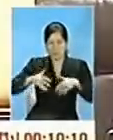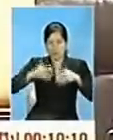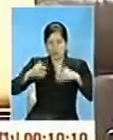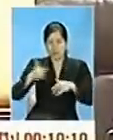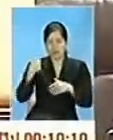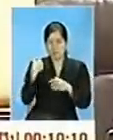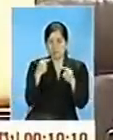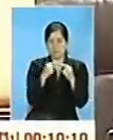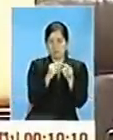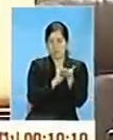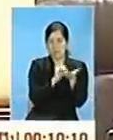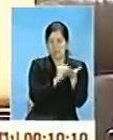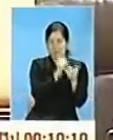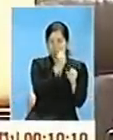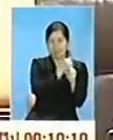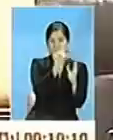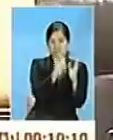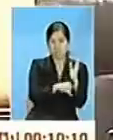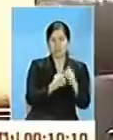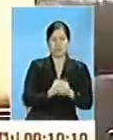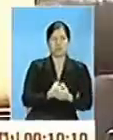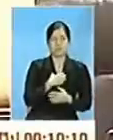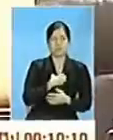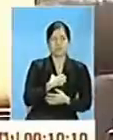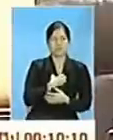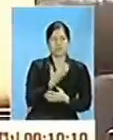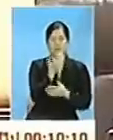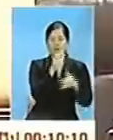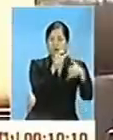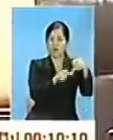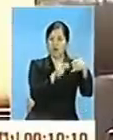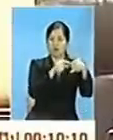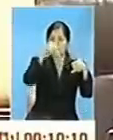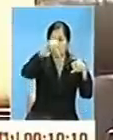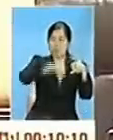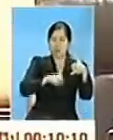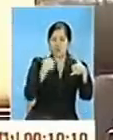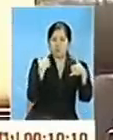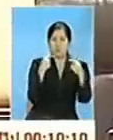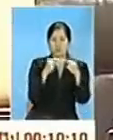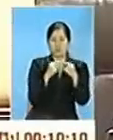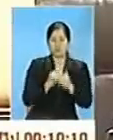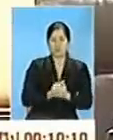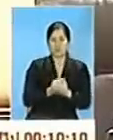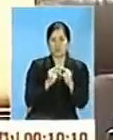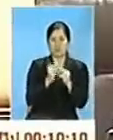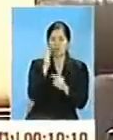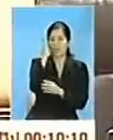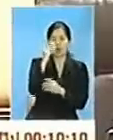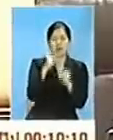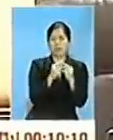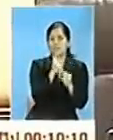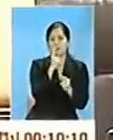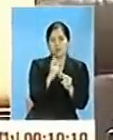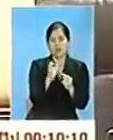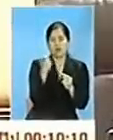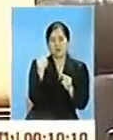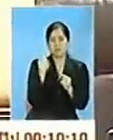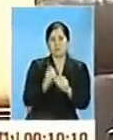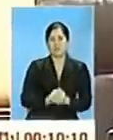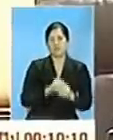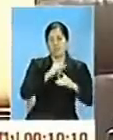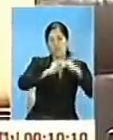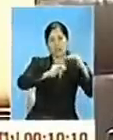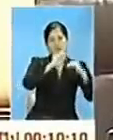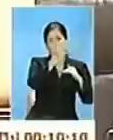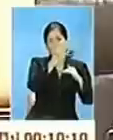เองขอให้หายนะ7ชั่วโคตรอย่าได้ผุดได้เกิดถ้า